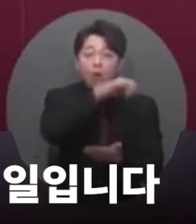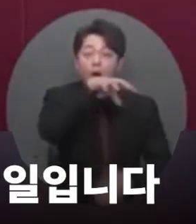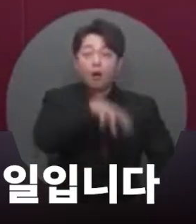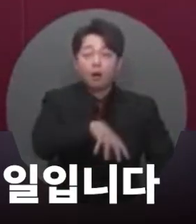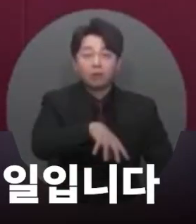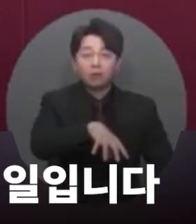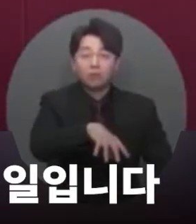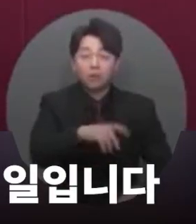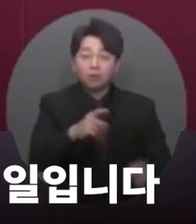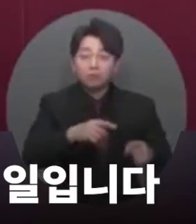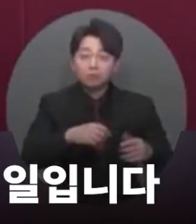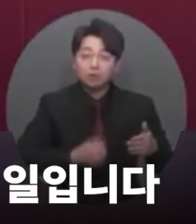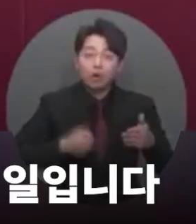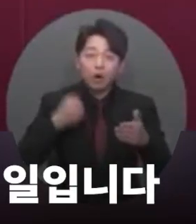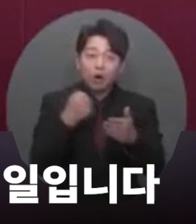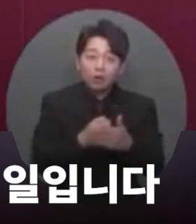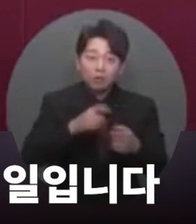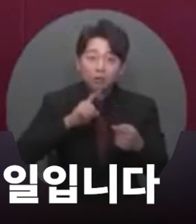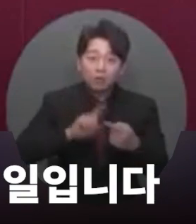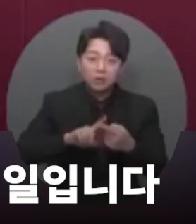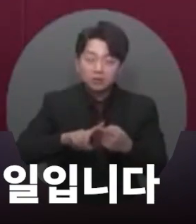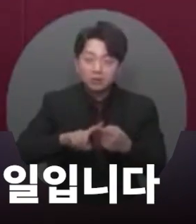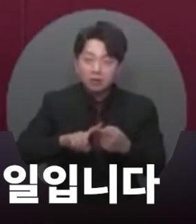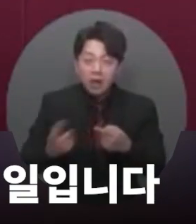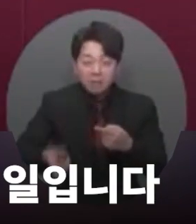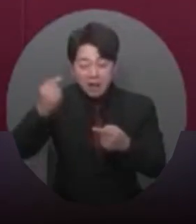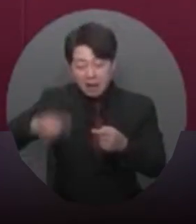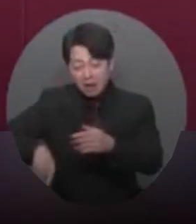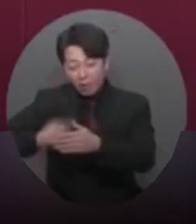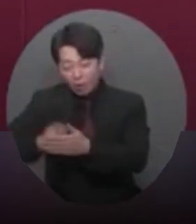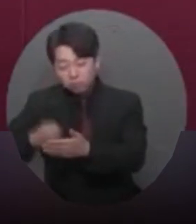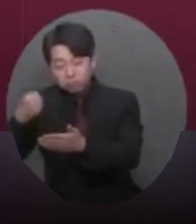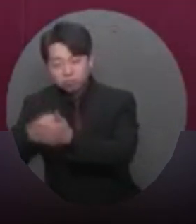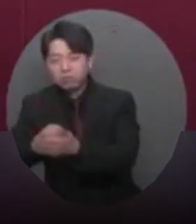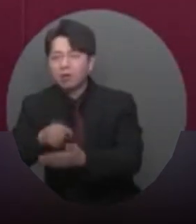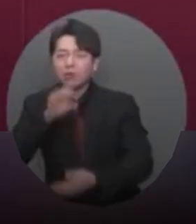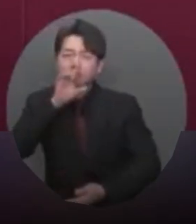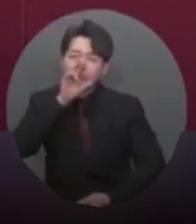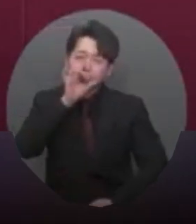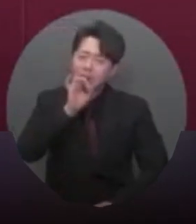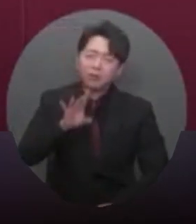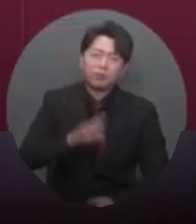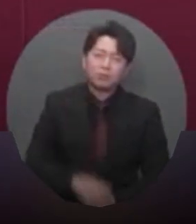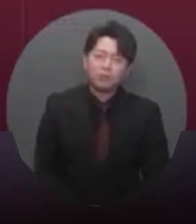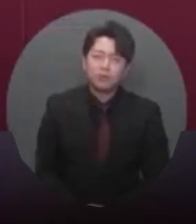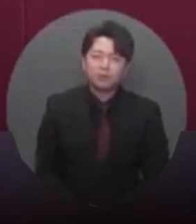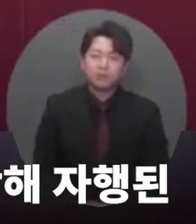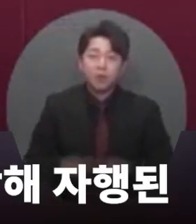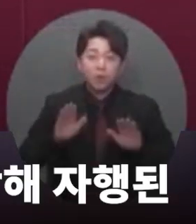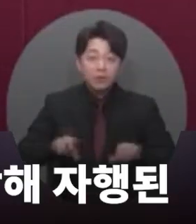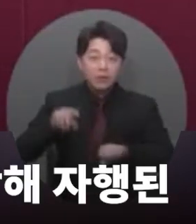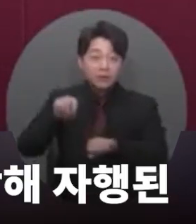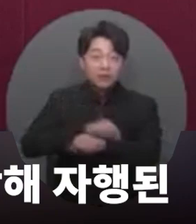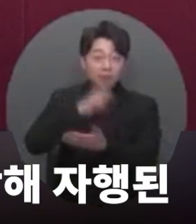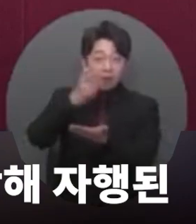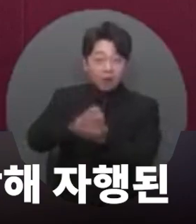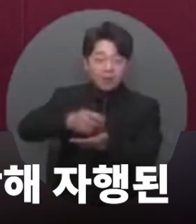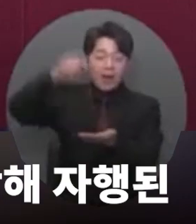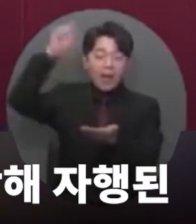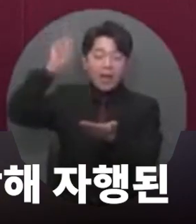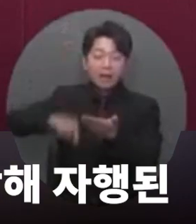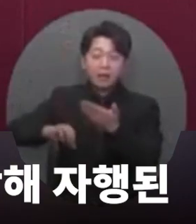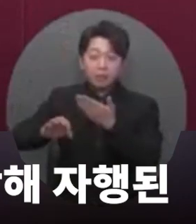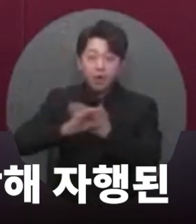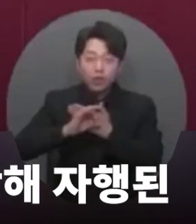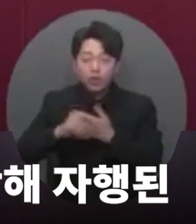받게 하는 일은 이 법사 에도 전례가 없던 일입니다 오늘 가족도 특별 법이 통과된다면 집권여당 더불어